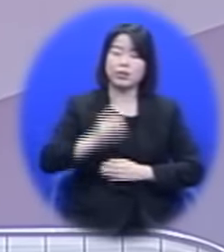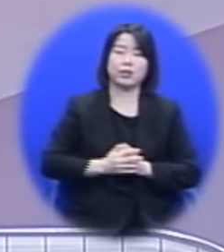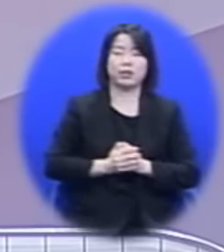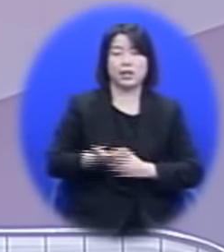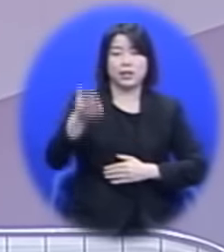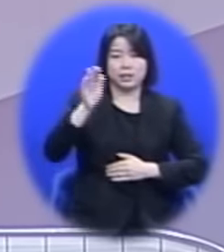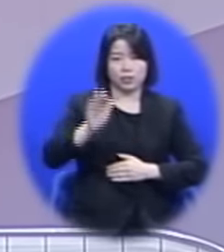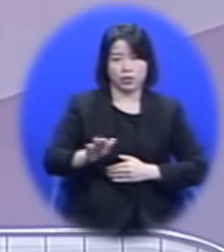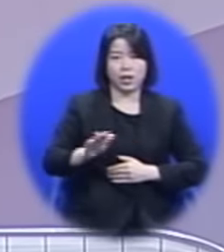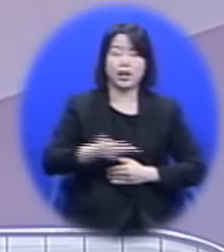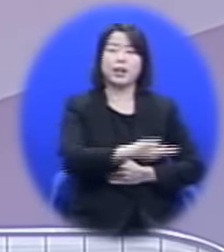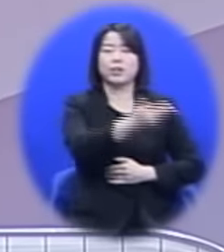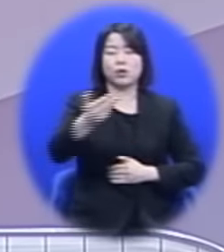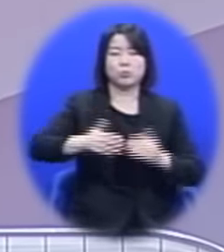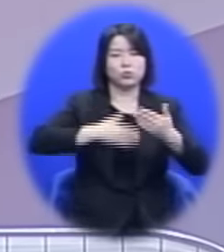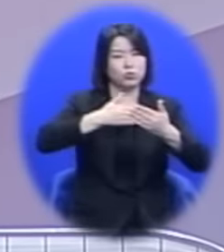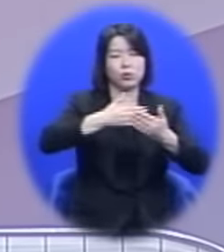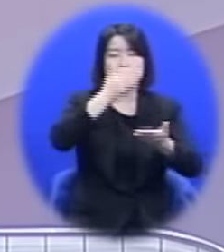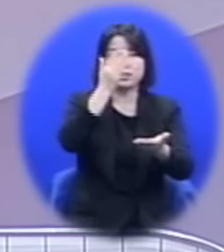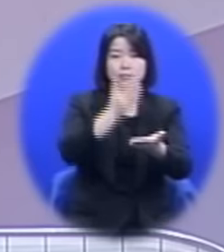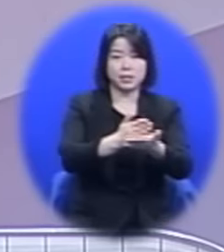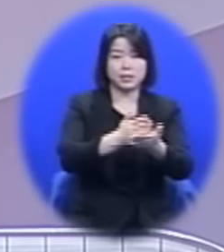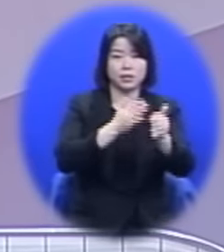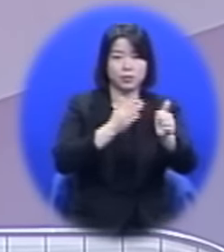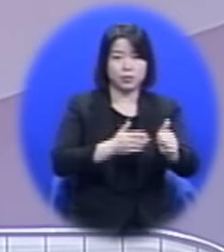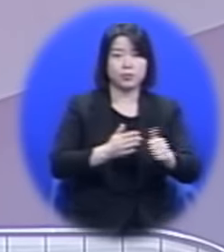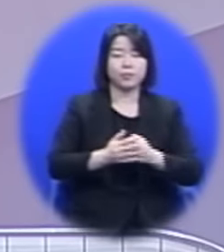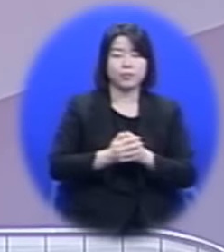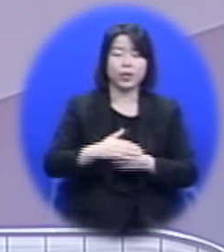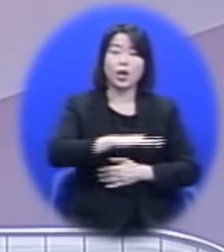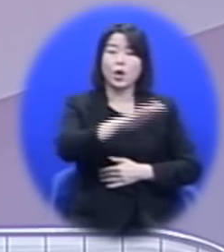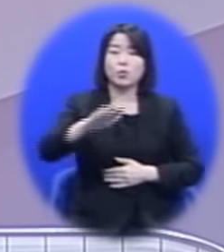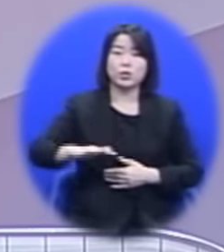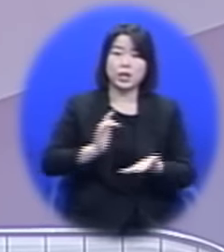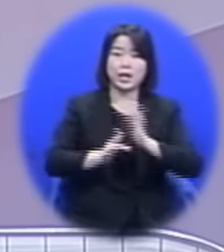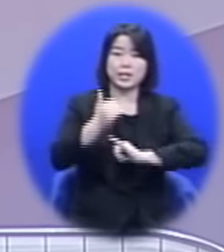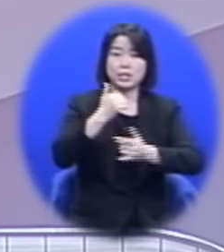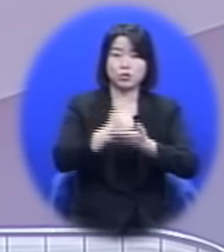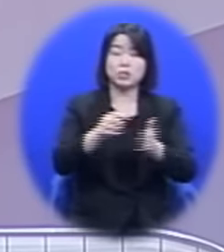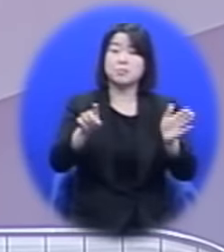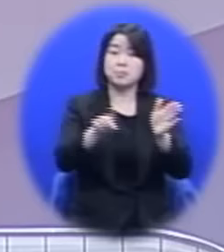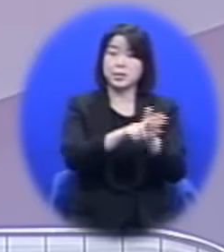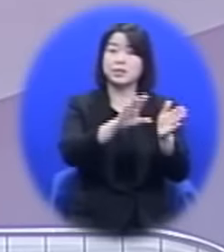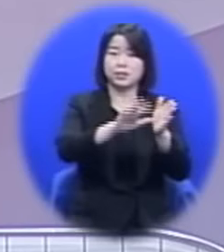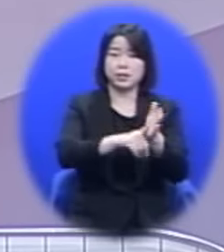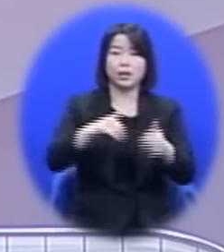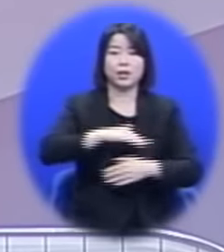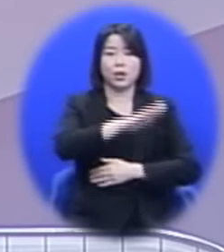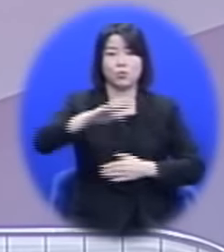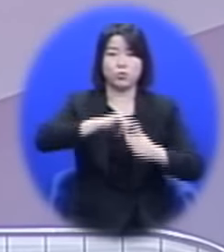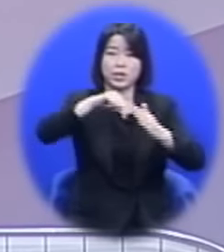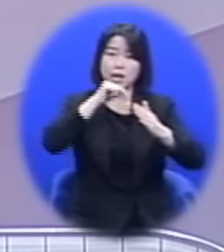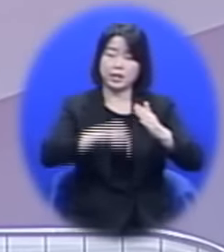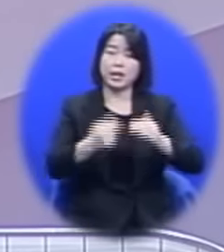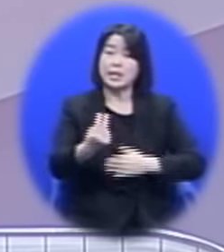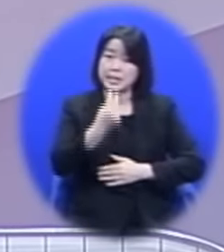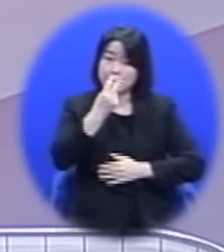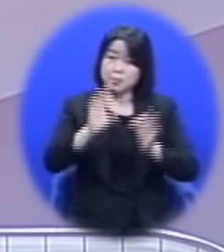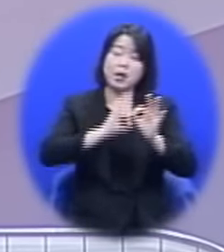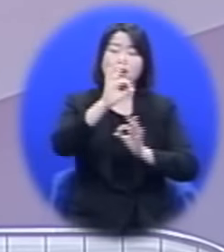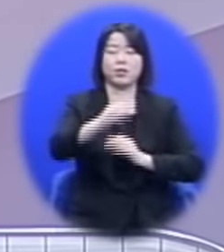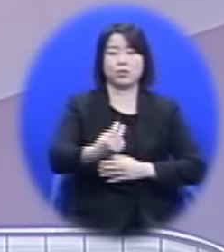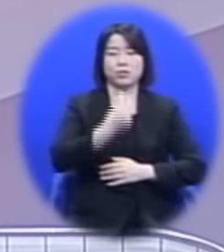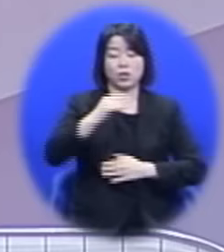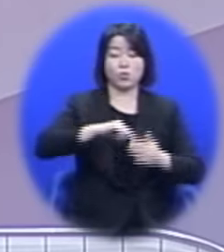그러나 여러분 두려워하지는 마십시오. 우리가 예수를 믿을 때 우리 안에 생명이, 영생이 우리